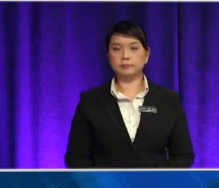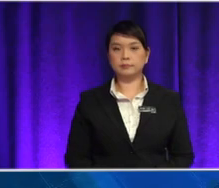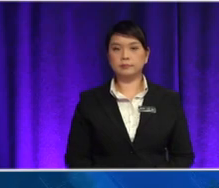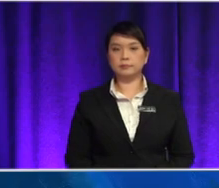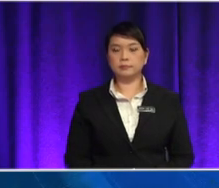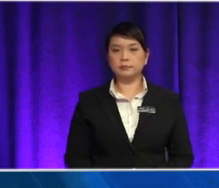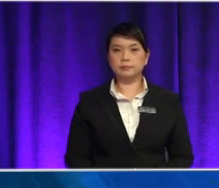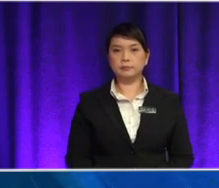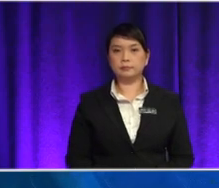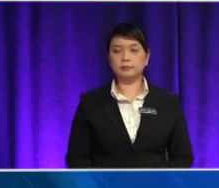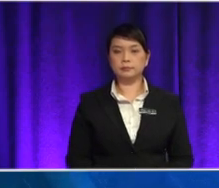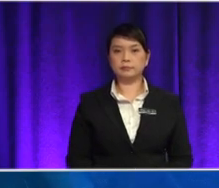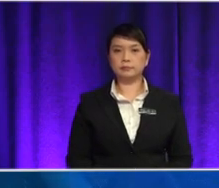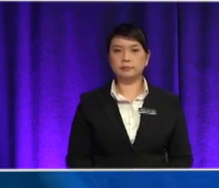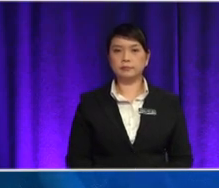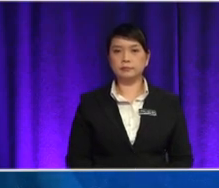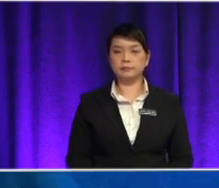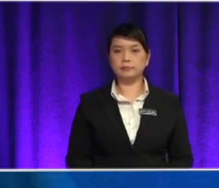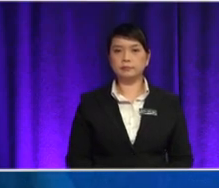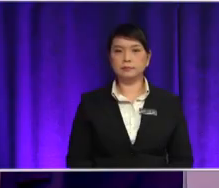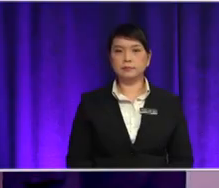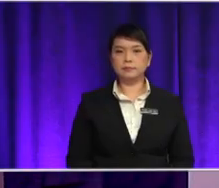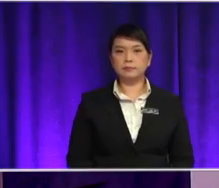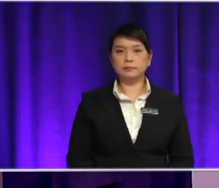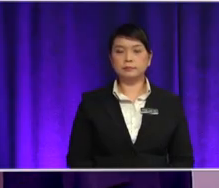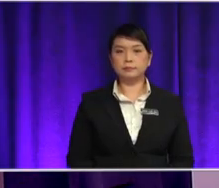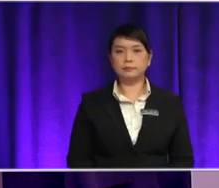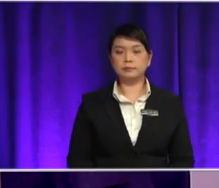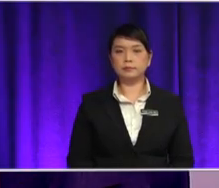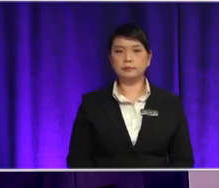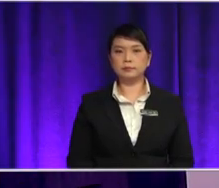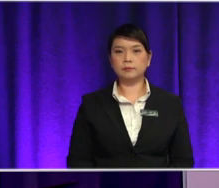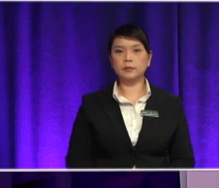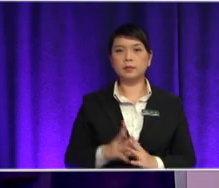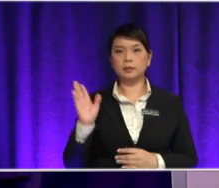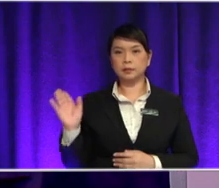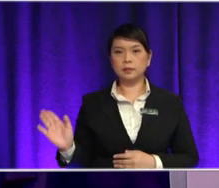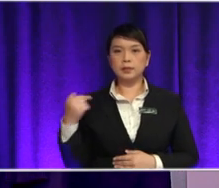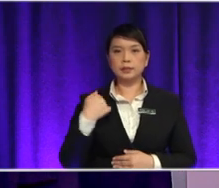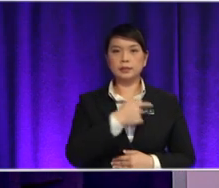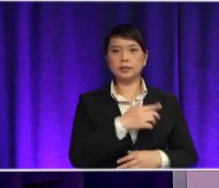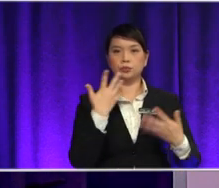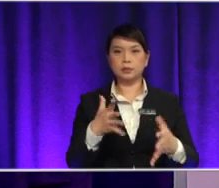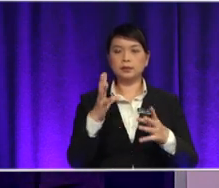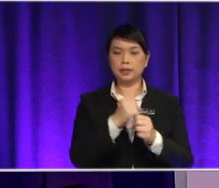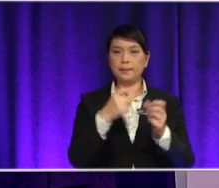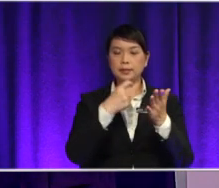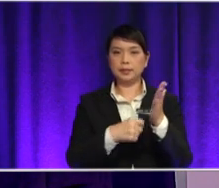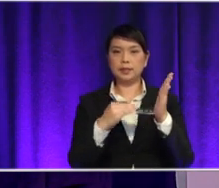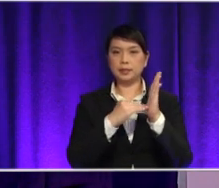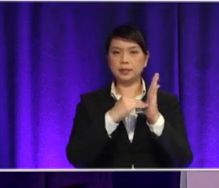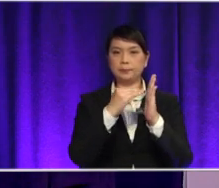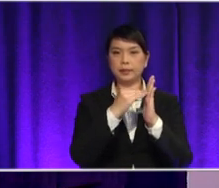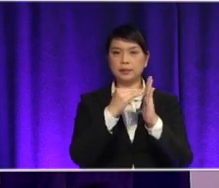apa Alia. Kita ada banyak lagi latihan. Okey, seterusnya daripada sini kita dah dapat nilai kekerapan. Kita nak pergi